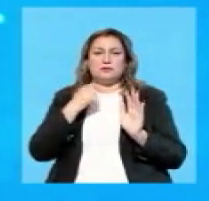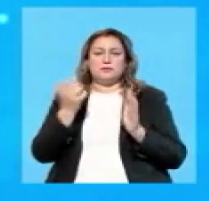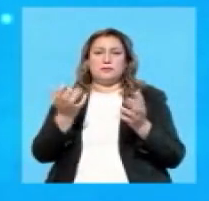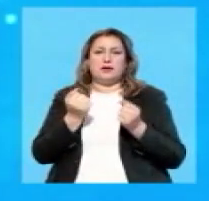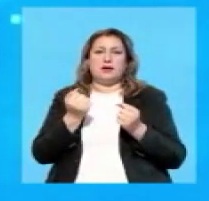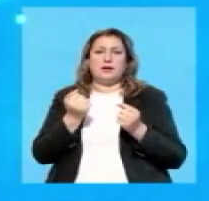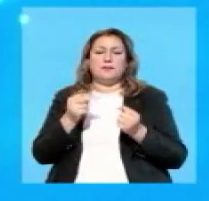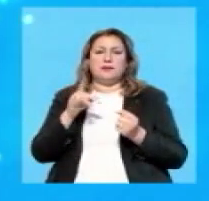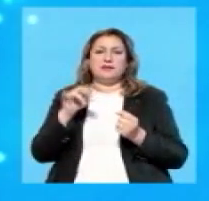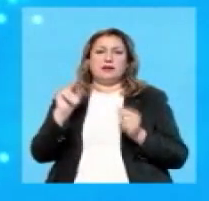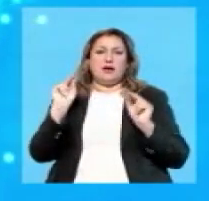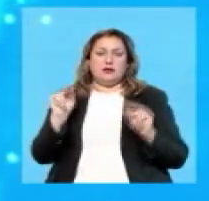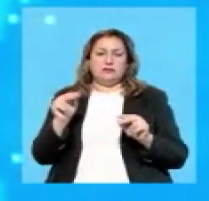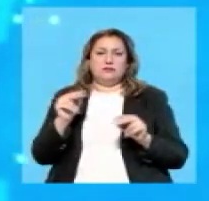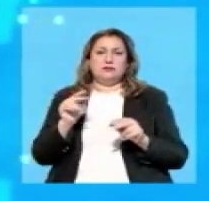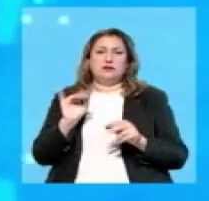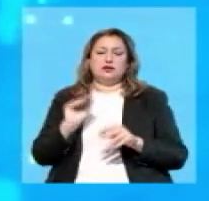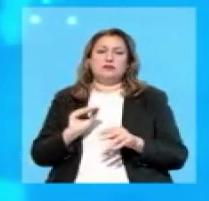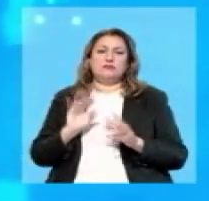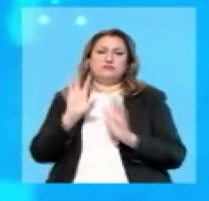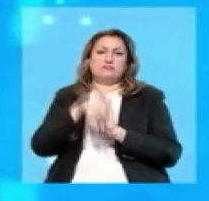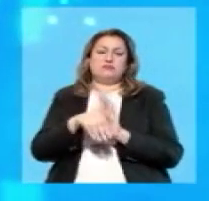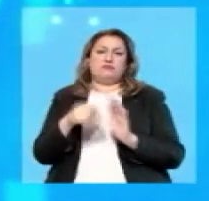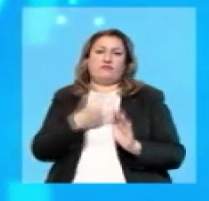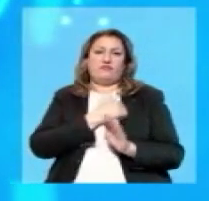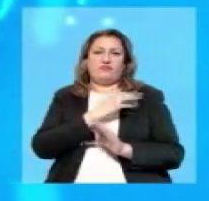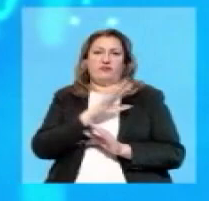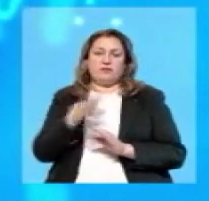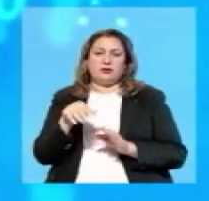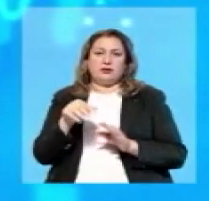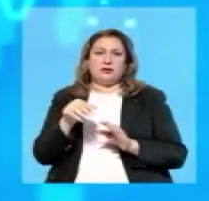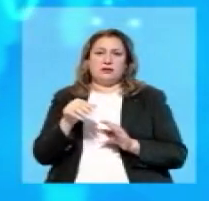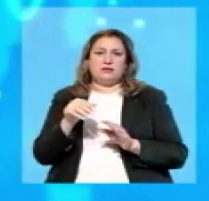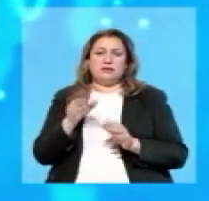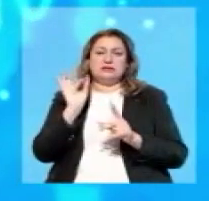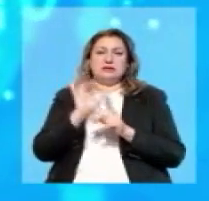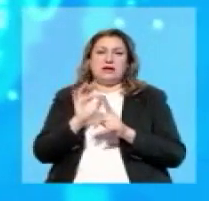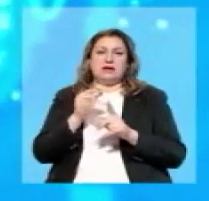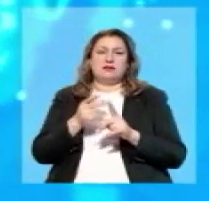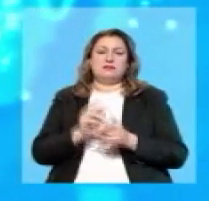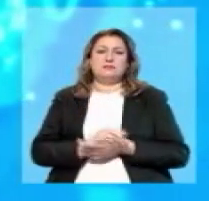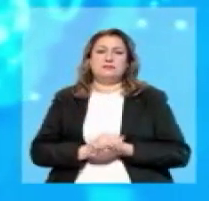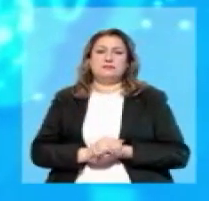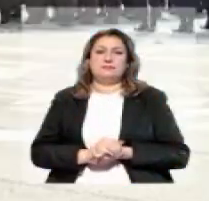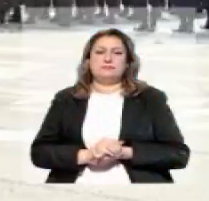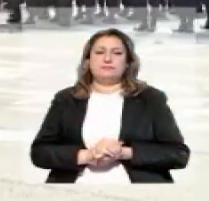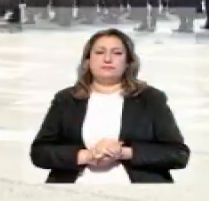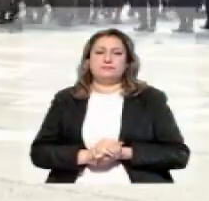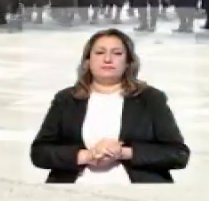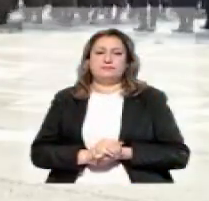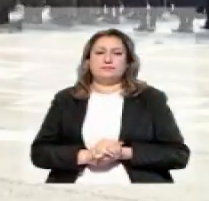алаңында өткен рәсімге қала әкімінің орынбасары, ардагерлер және әскери қызметкерлер мен сарбаздардың туыстары қатысты.